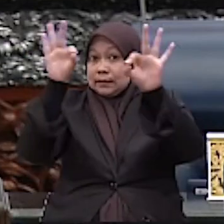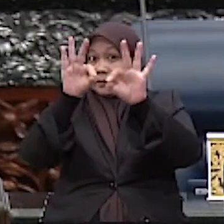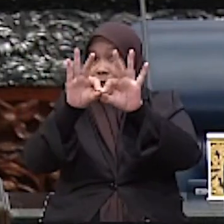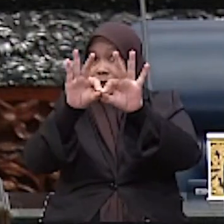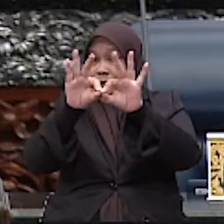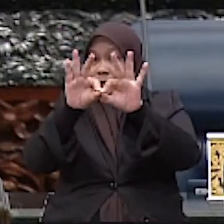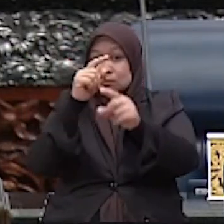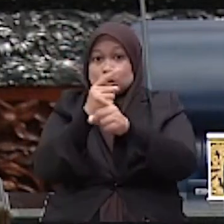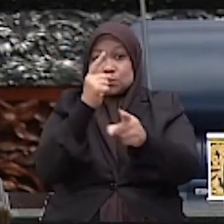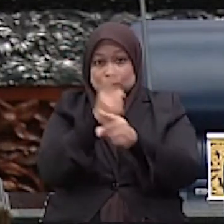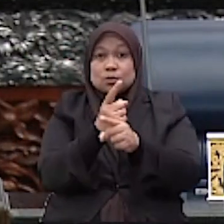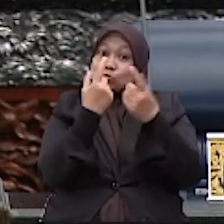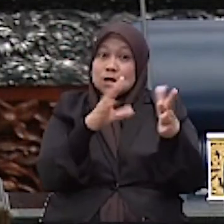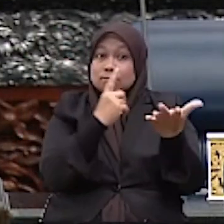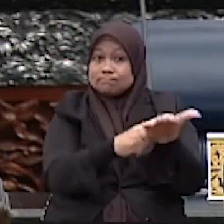interestepatis